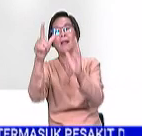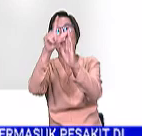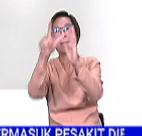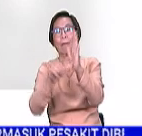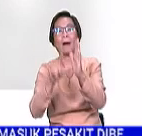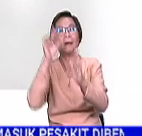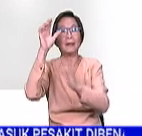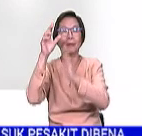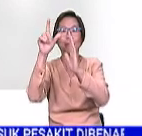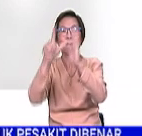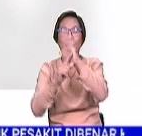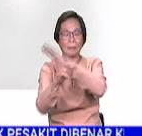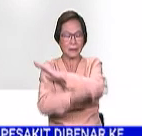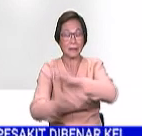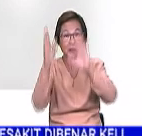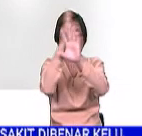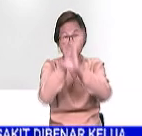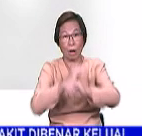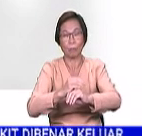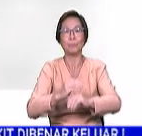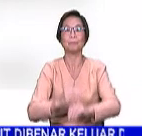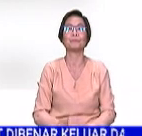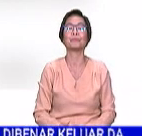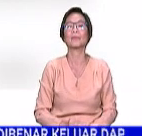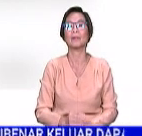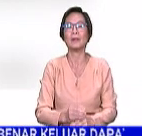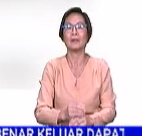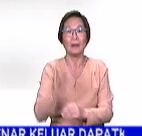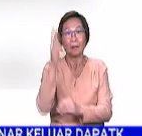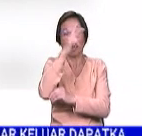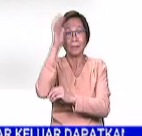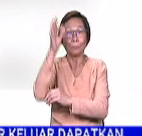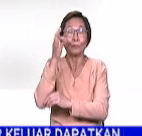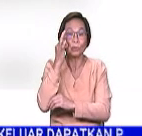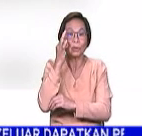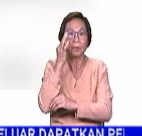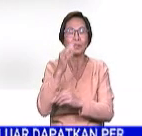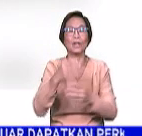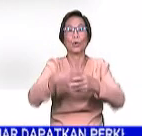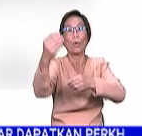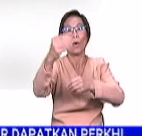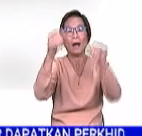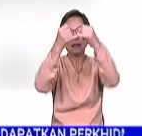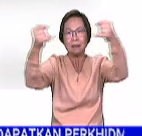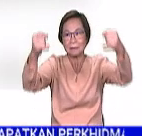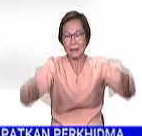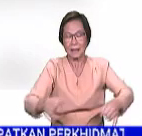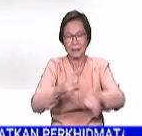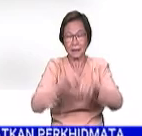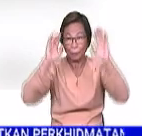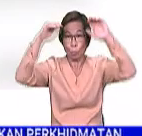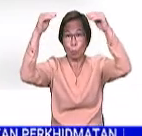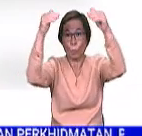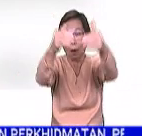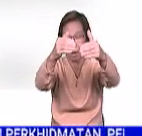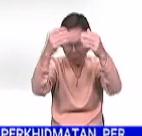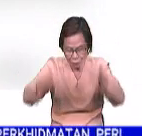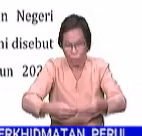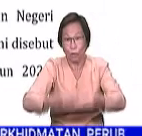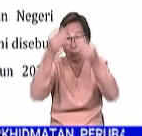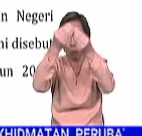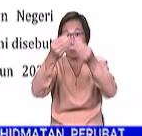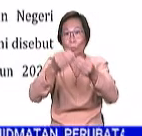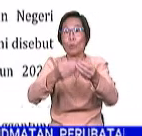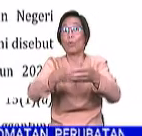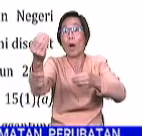Negeri Sarawak warteg website uang yang dikeluarkan di istana Abdul Aziz diindra mahkota Kuantan Pahang itu